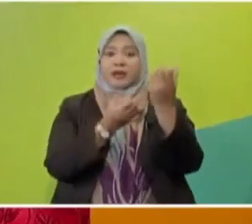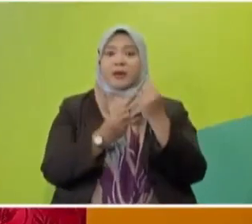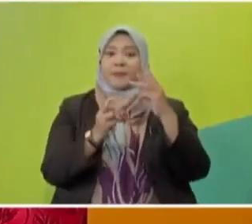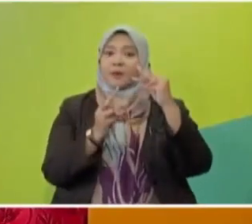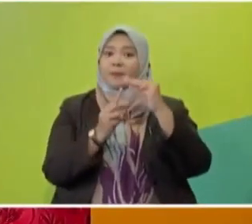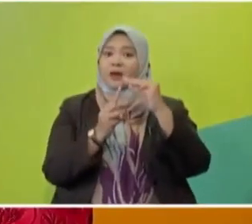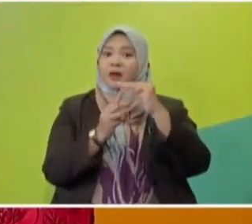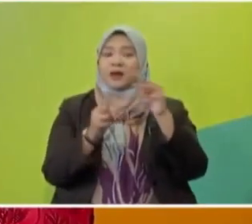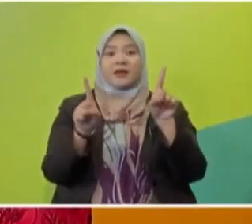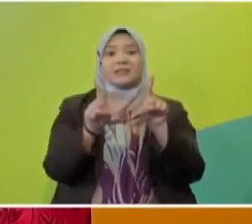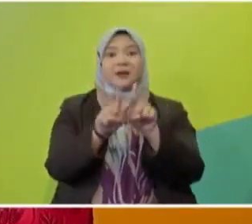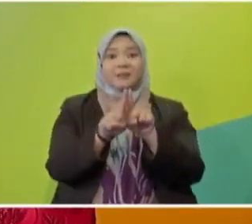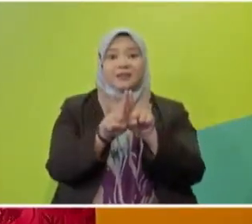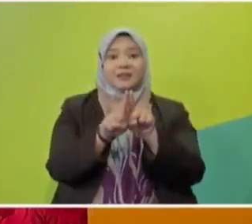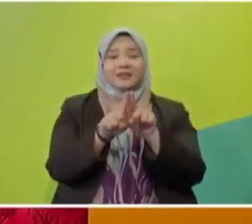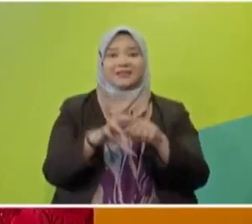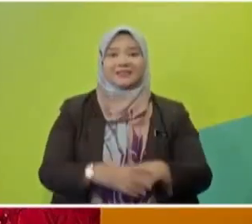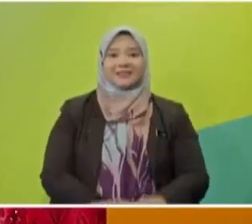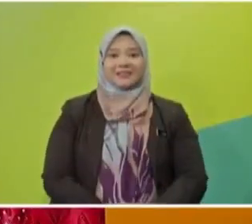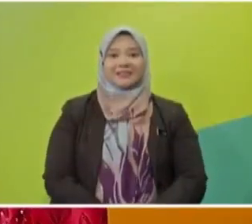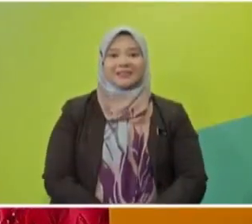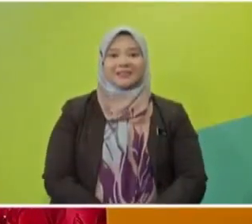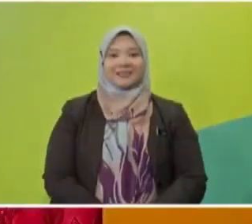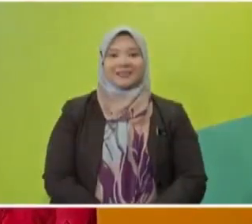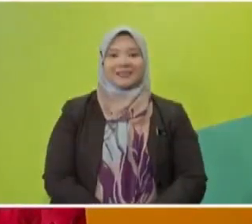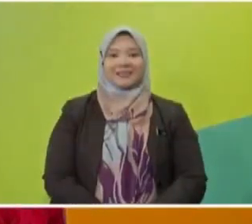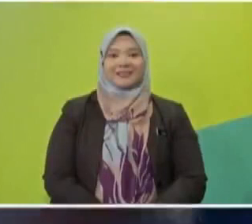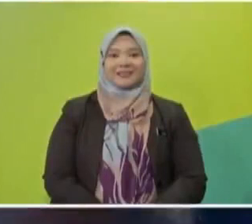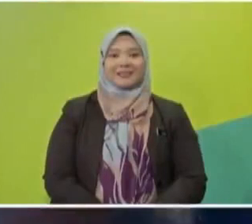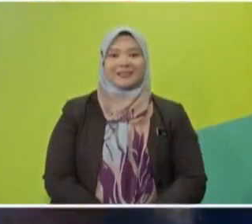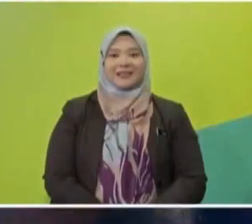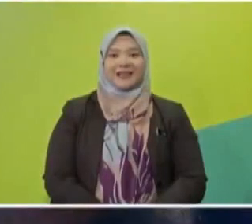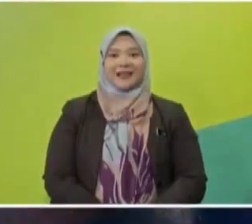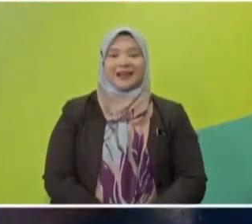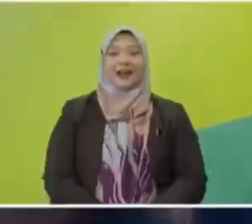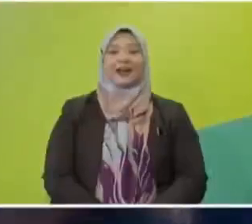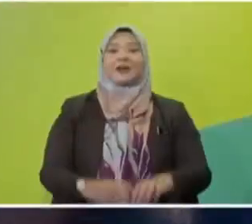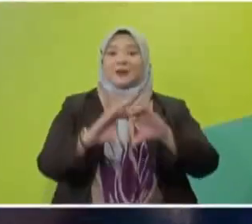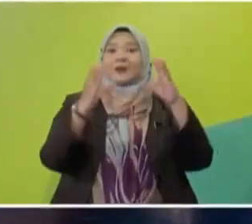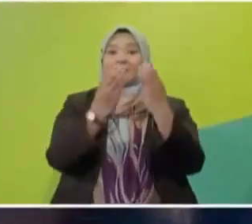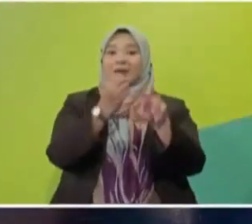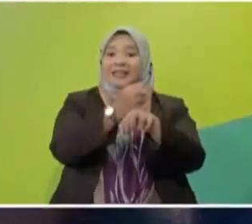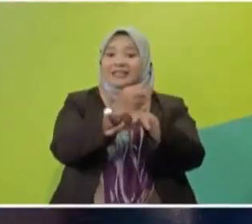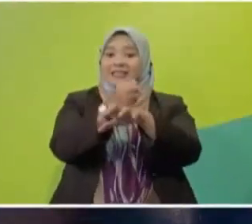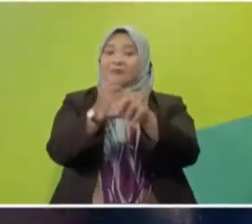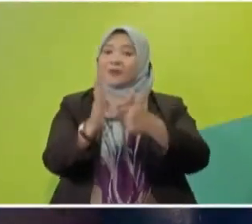Irdina dapat menjawab dahulu. Jadi kemenangan pada kumpulan semut. Semut menang.